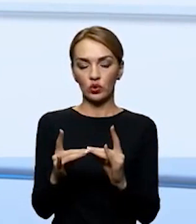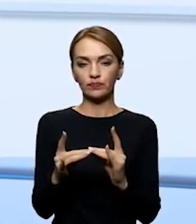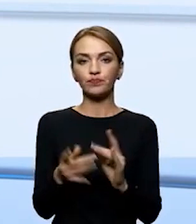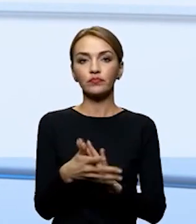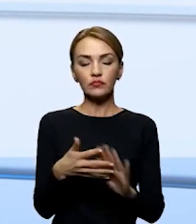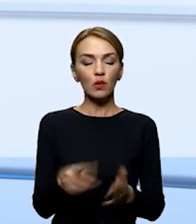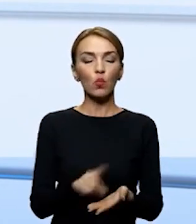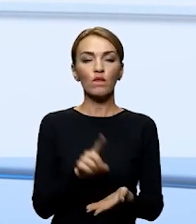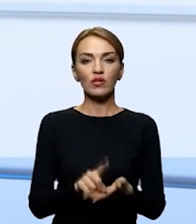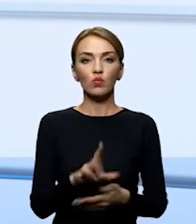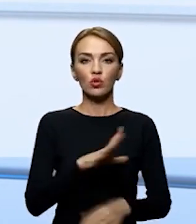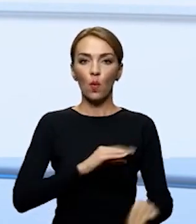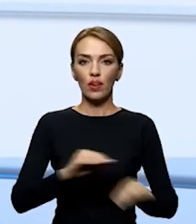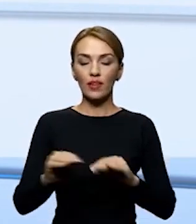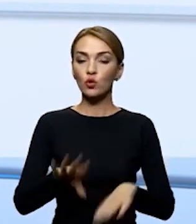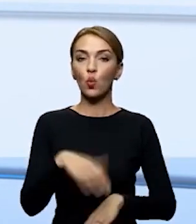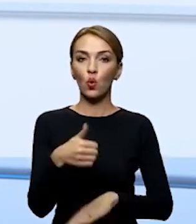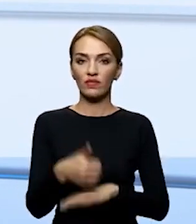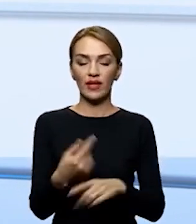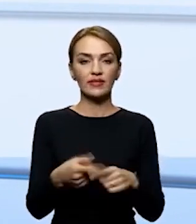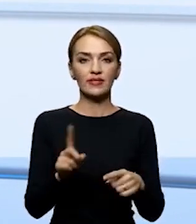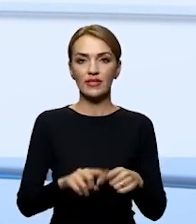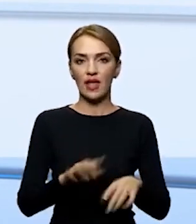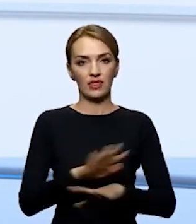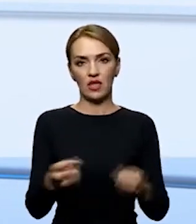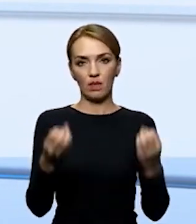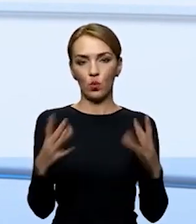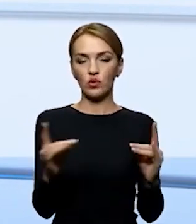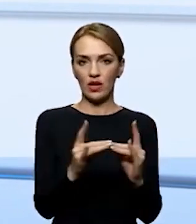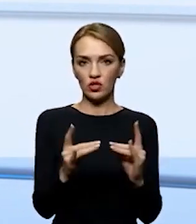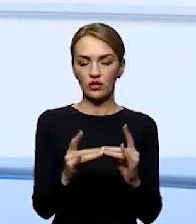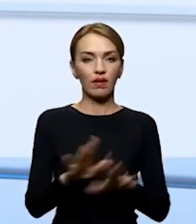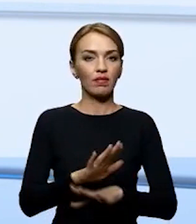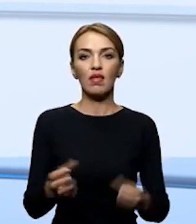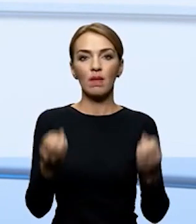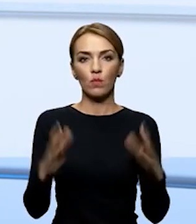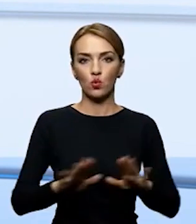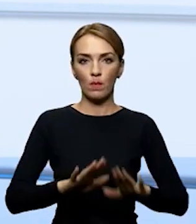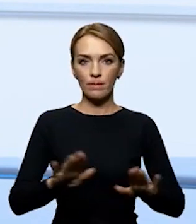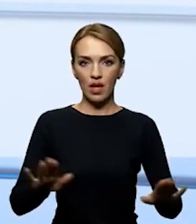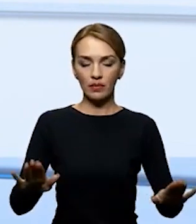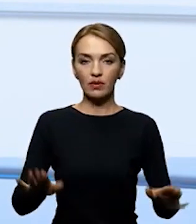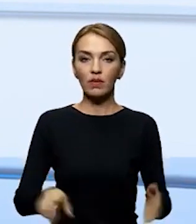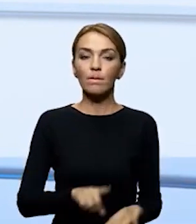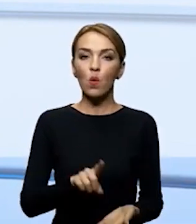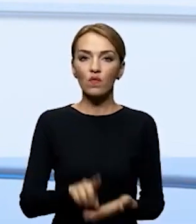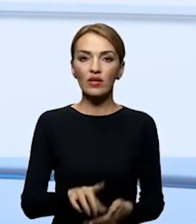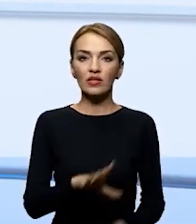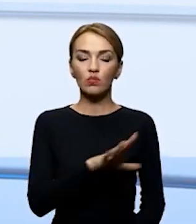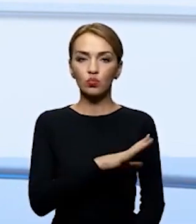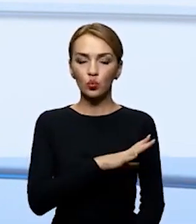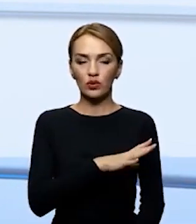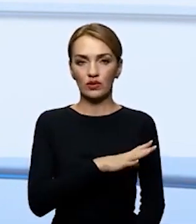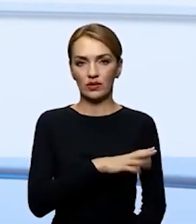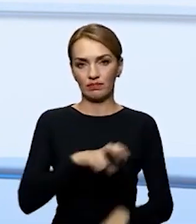вони повинні бути обладнані. І головне, це не просто ліжки, це не просто меблі. Повинні бути медичні спеціалісти, фахівці,